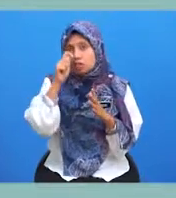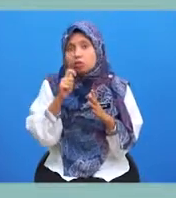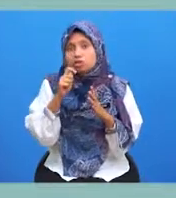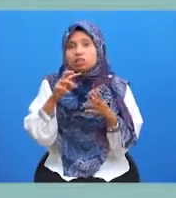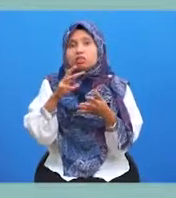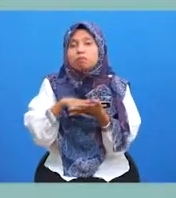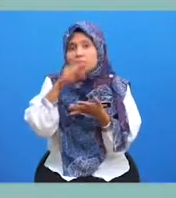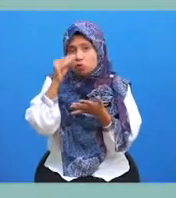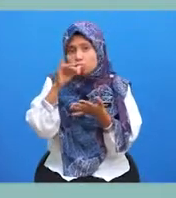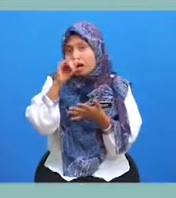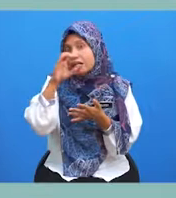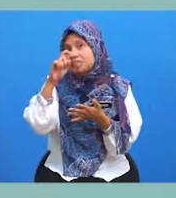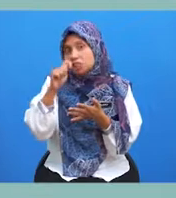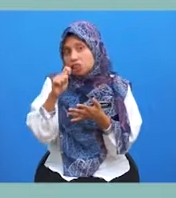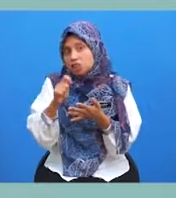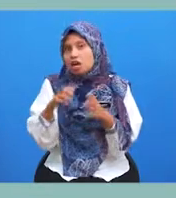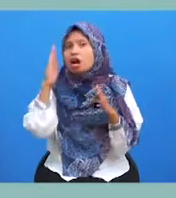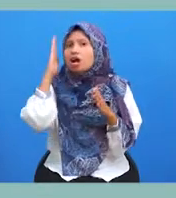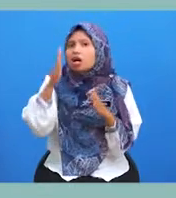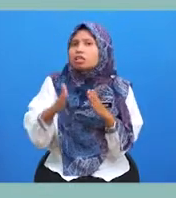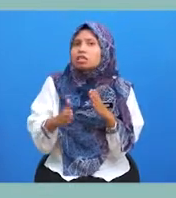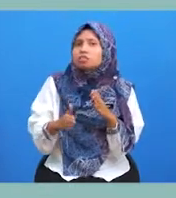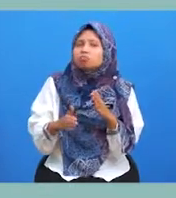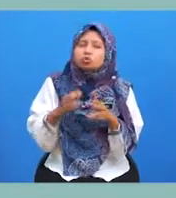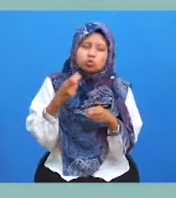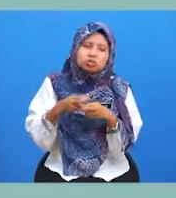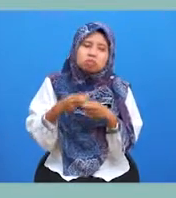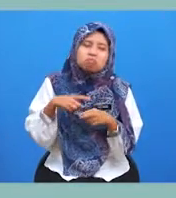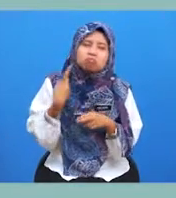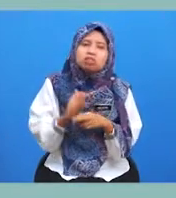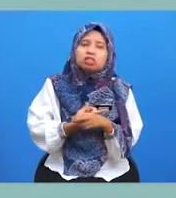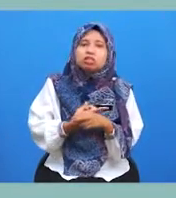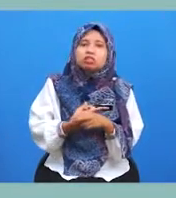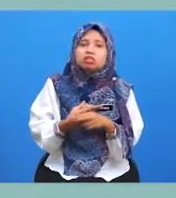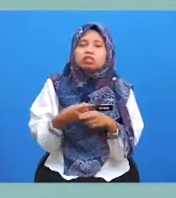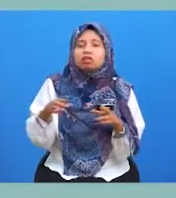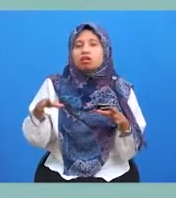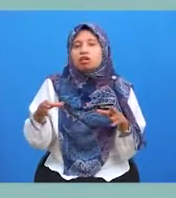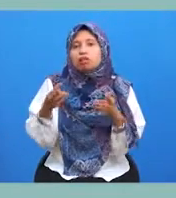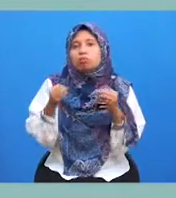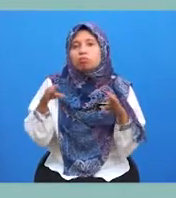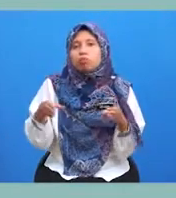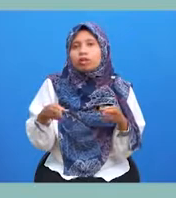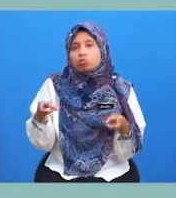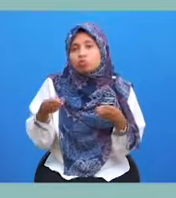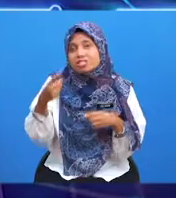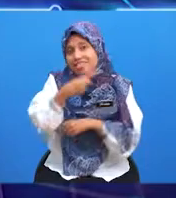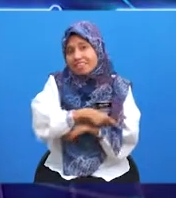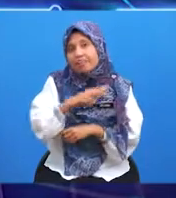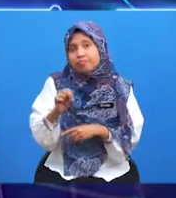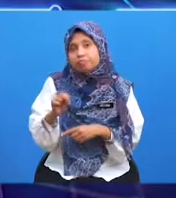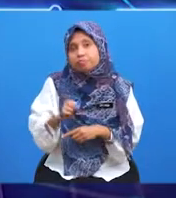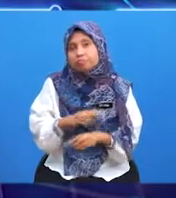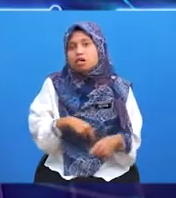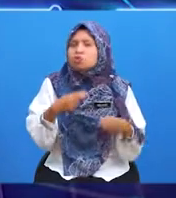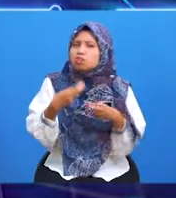komunikasi ICT ini akan membataskan segala urusan harian kita.